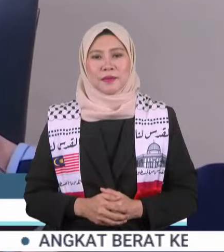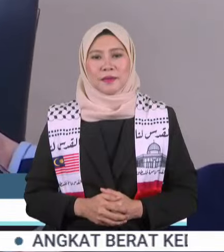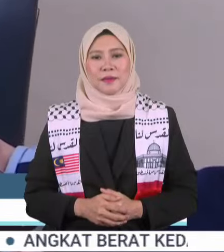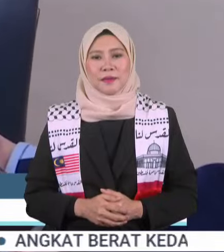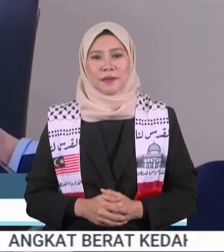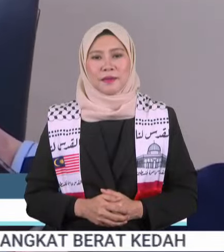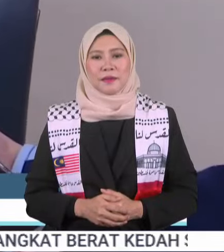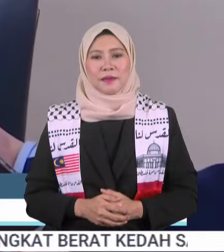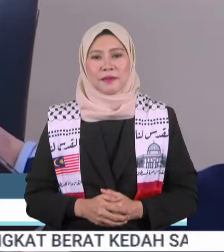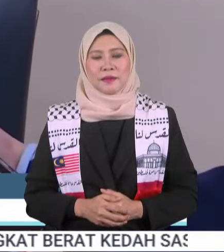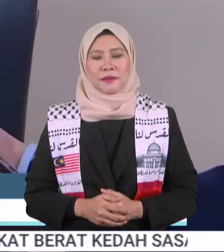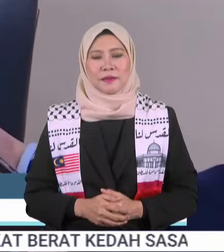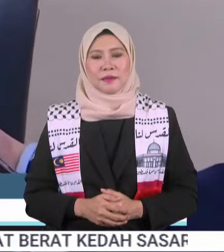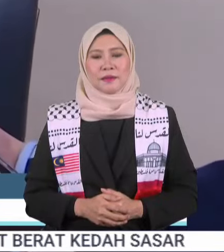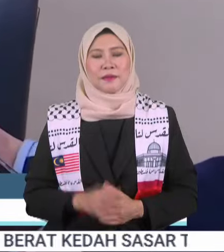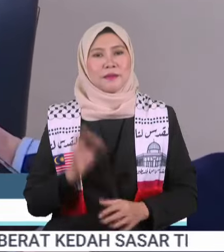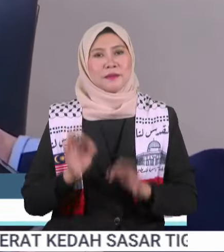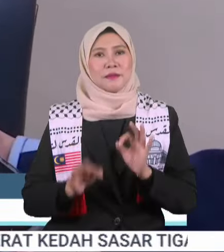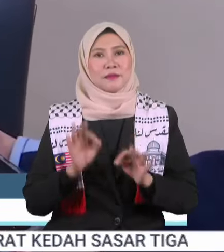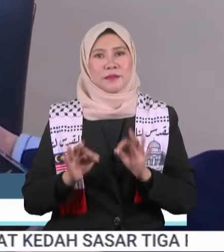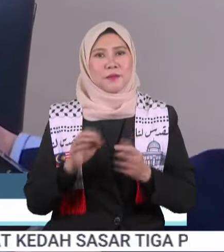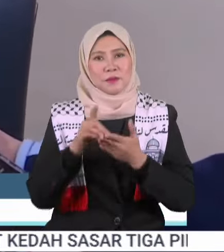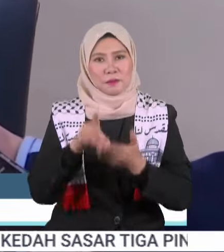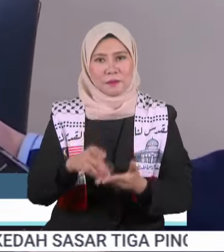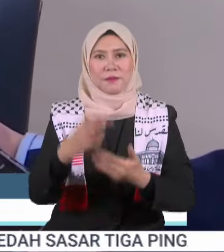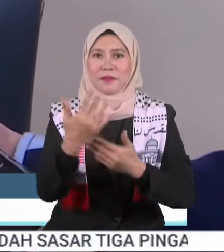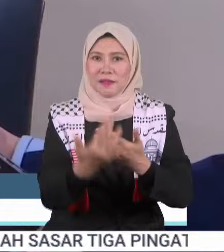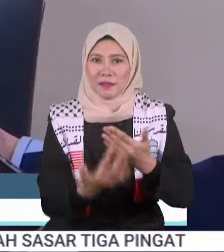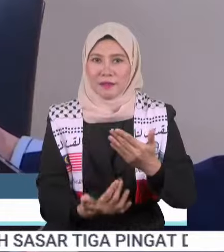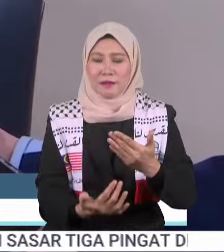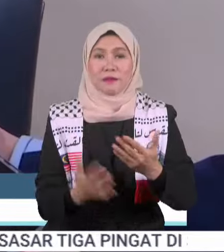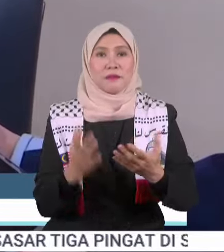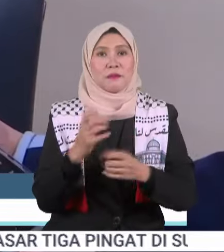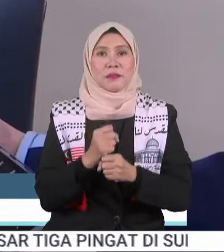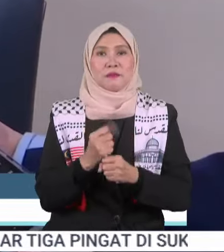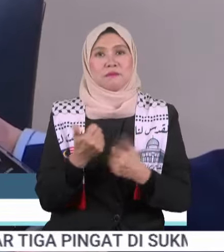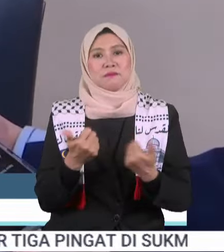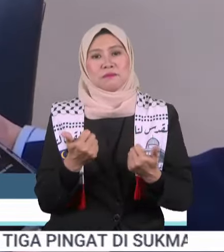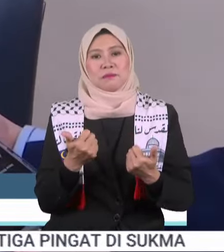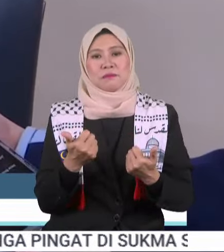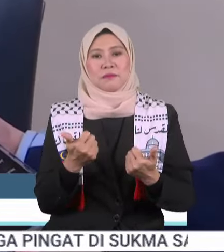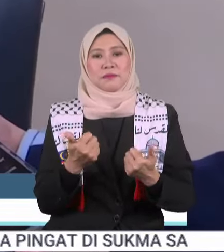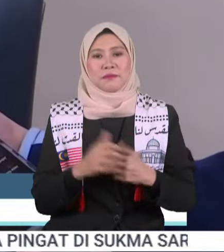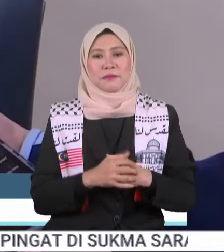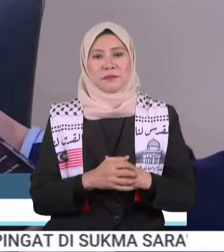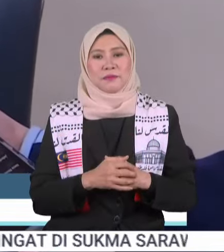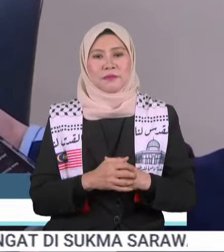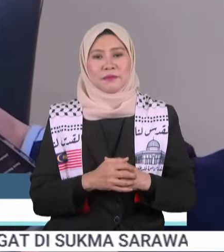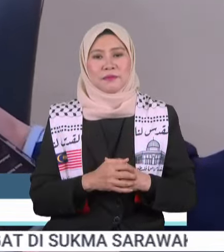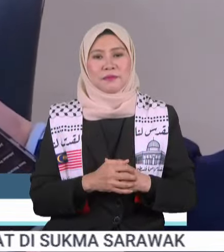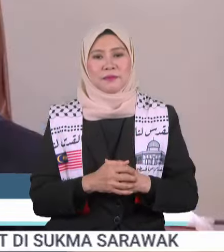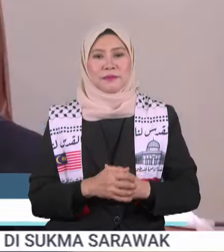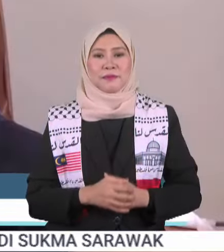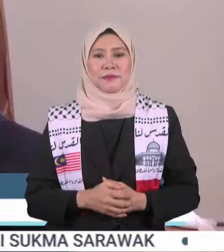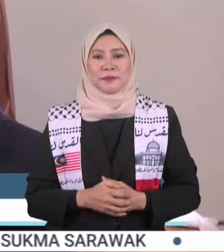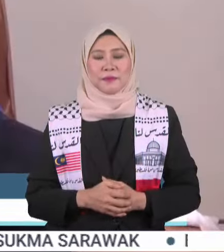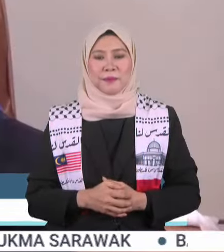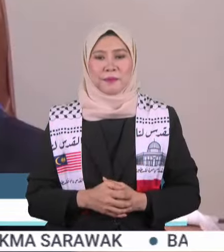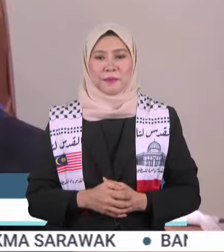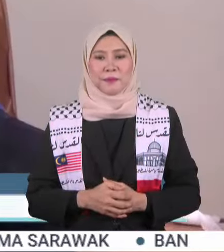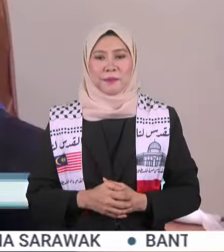semula boleh. Kita faham maknanya bila kita derma darah ni, kita akan dapat darah baru pula lepas ni. Dia darah baru kau molek maknanya.